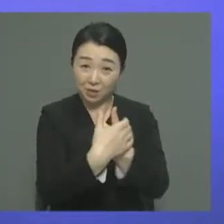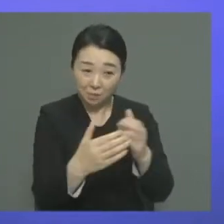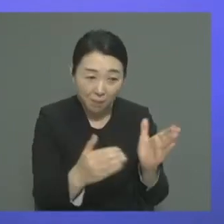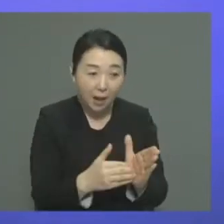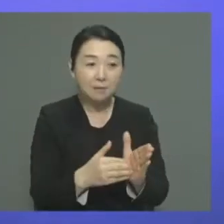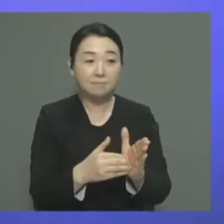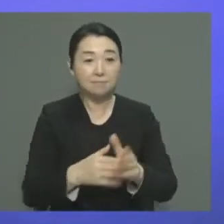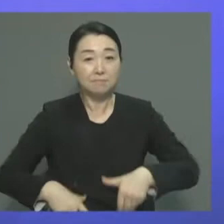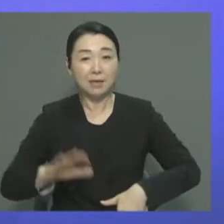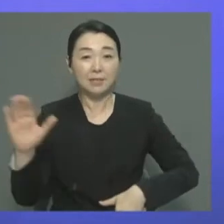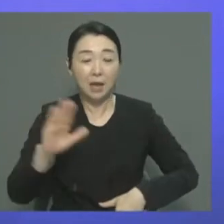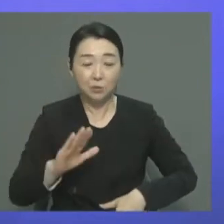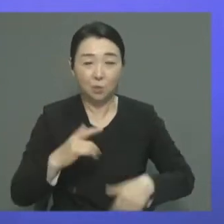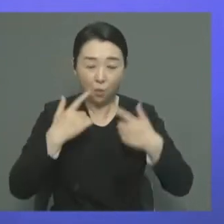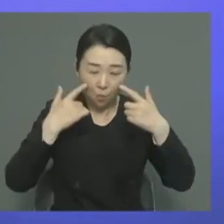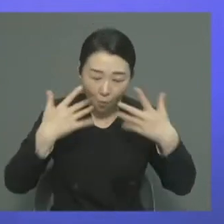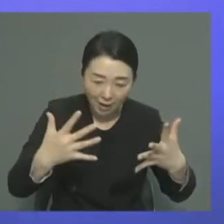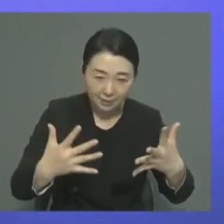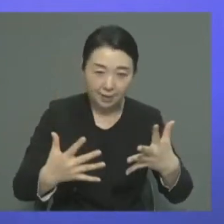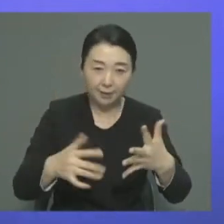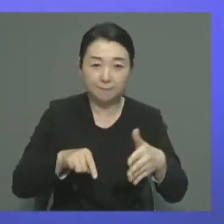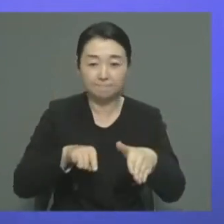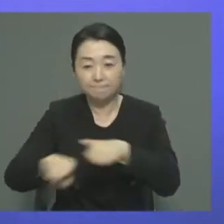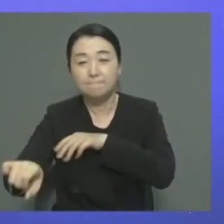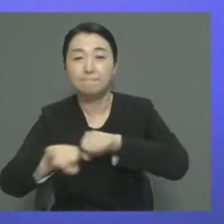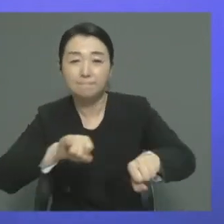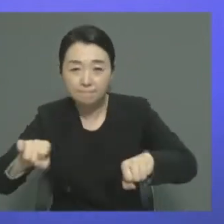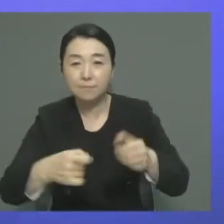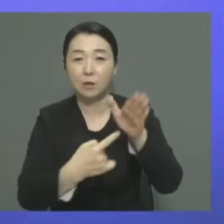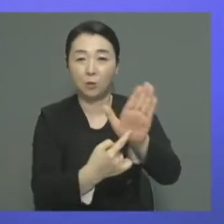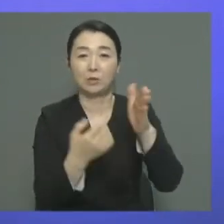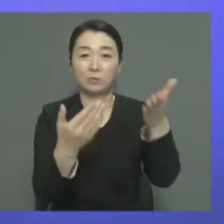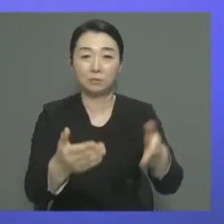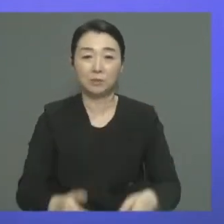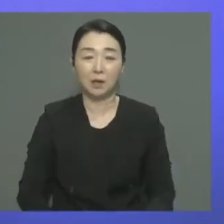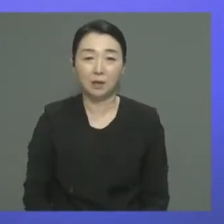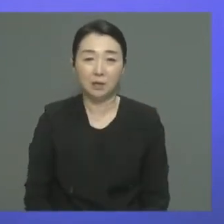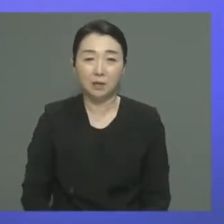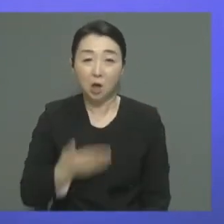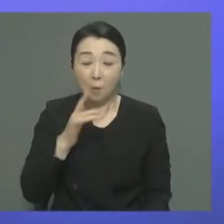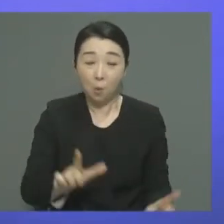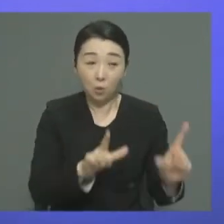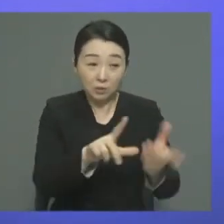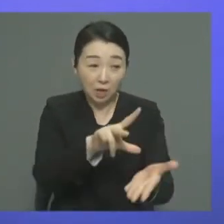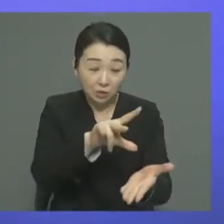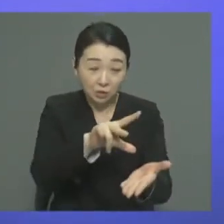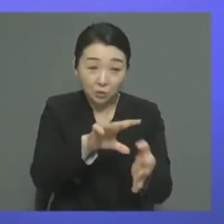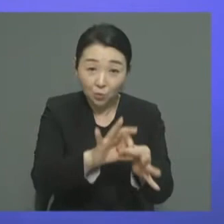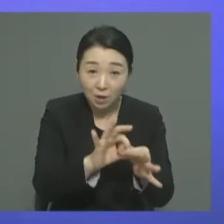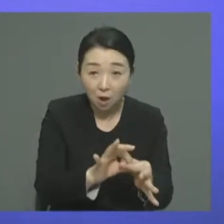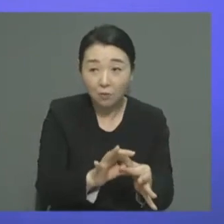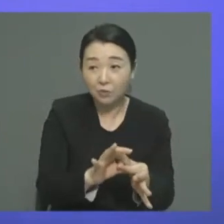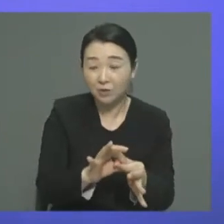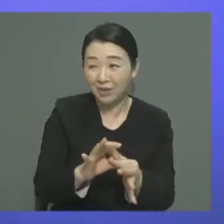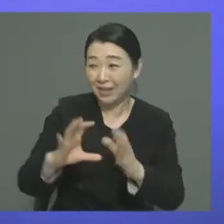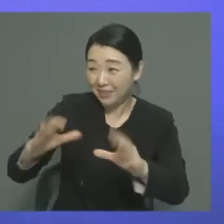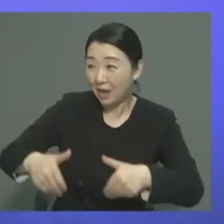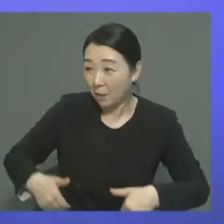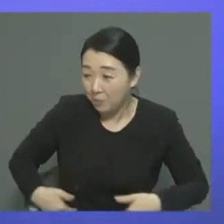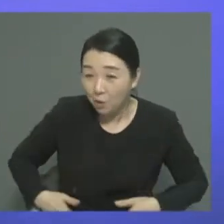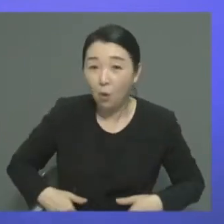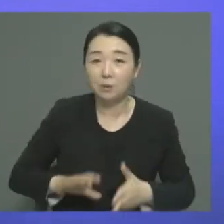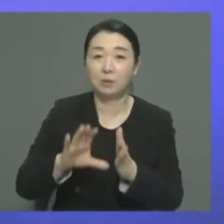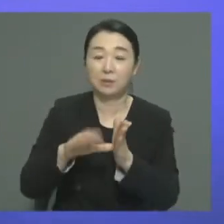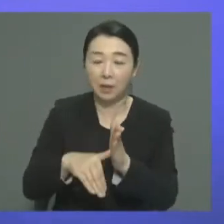최대치로 확실하게 행성 하겠습니다 민생과 국가를 위해 필요한 일이라면 언제든지 적극